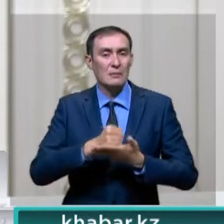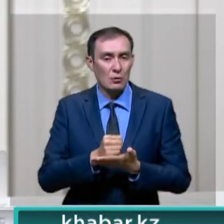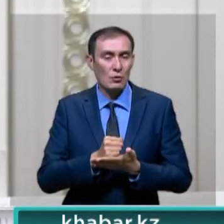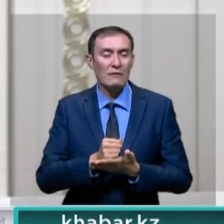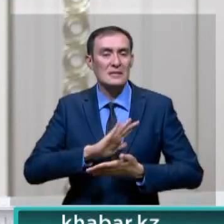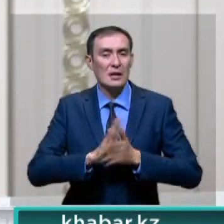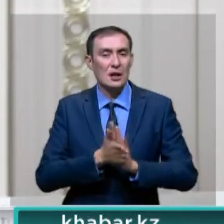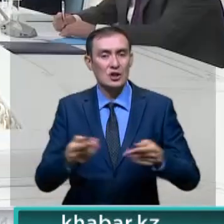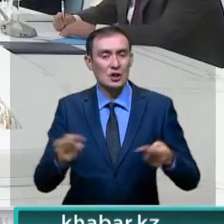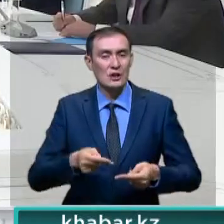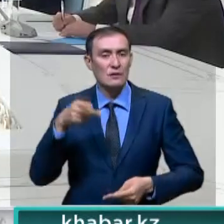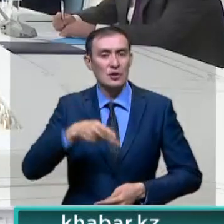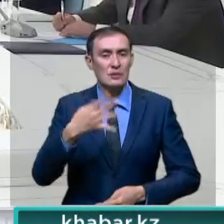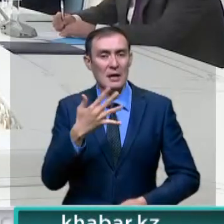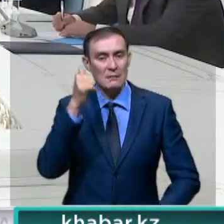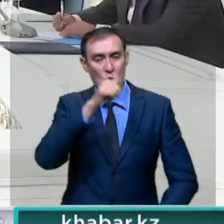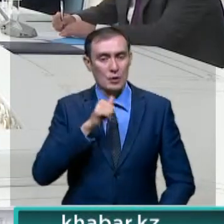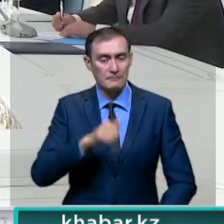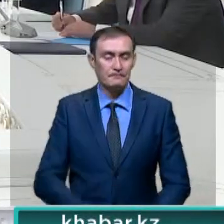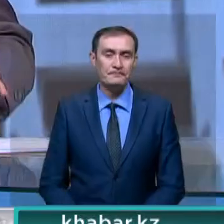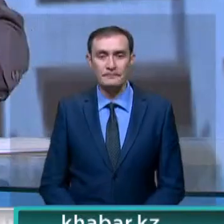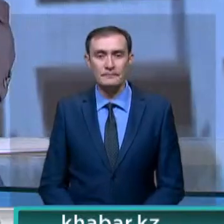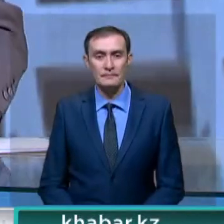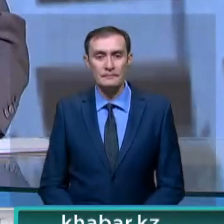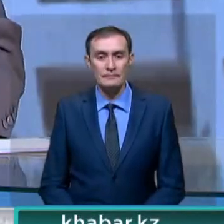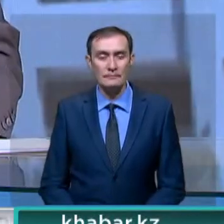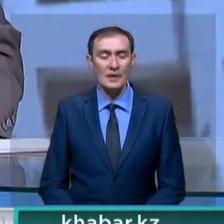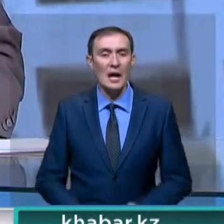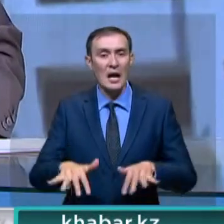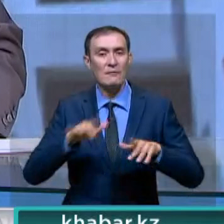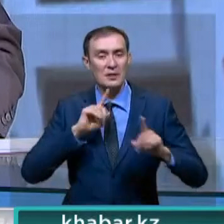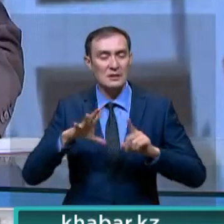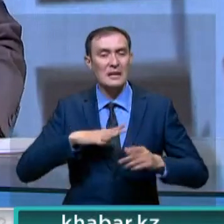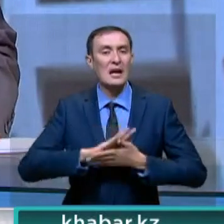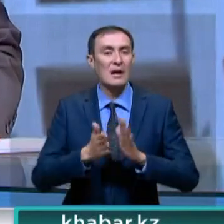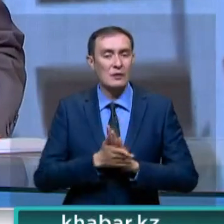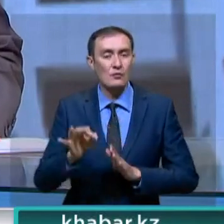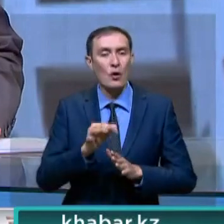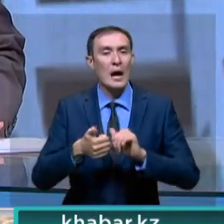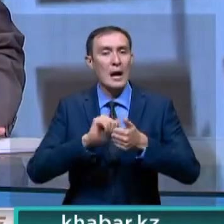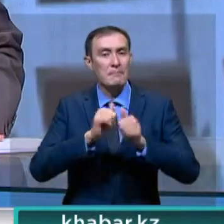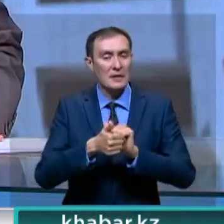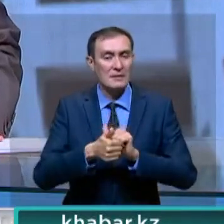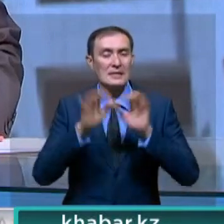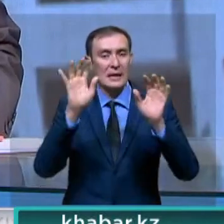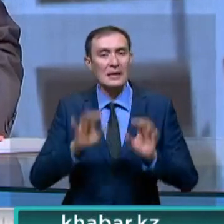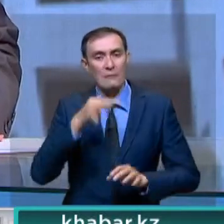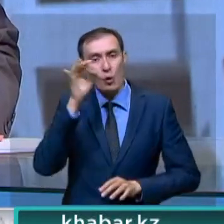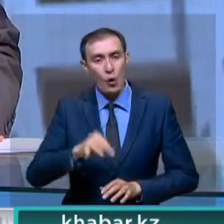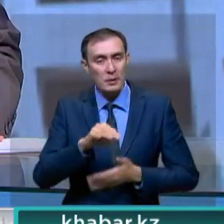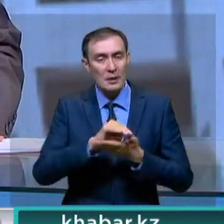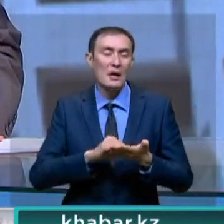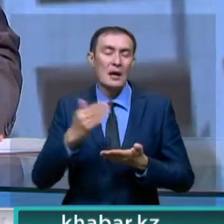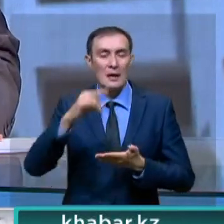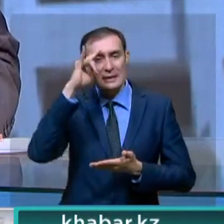в соглашении 2005 года. А уже в Мажилисе достигнута договоренность обмениваться законодательным опытом между